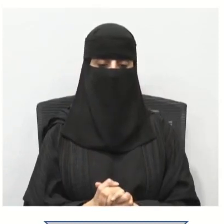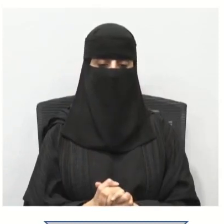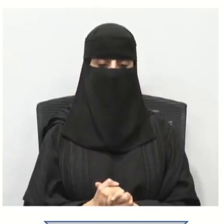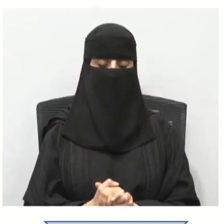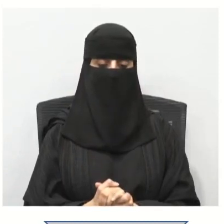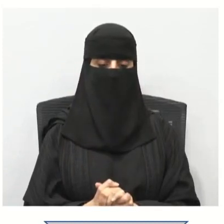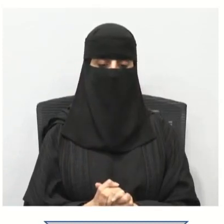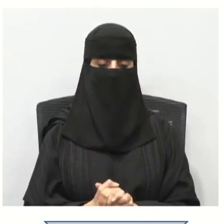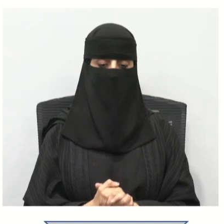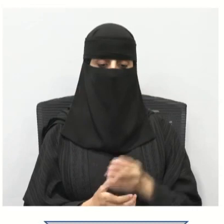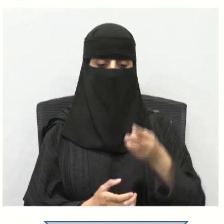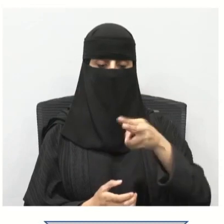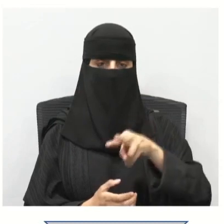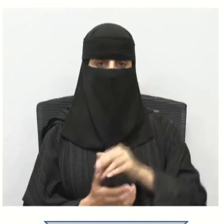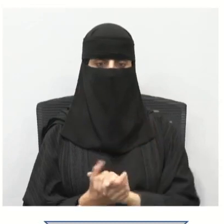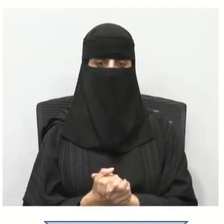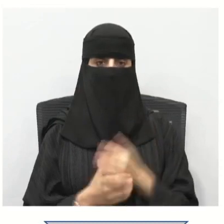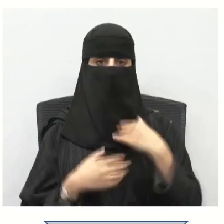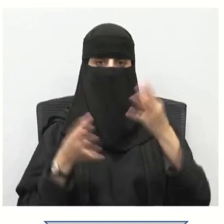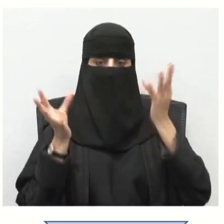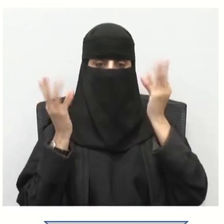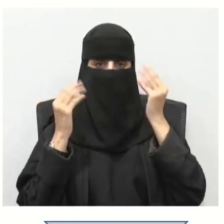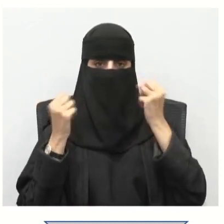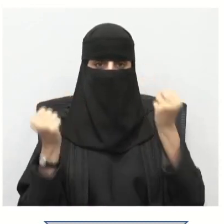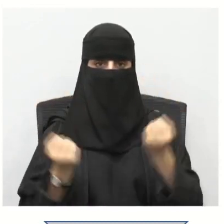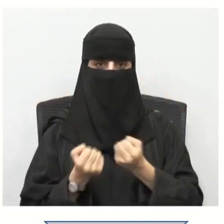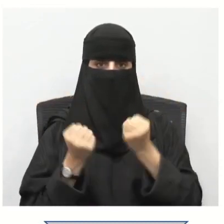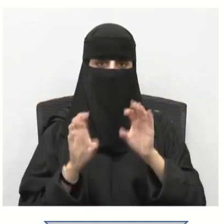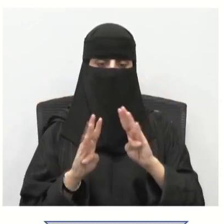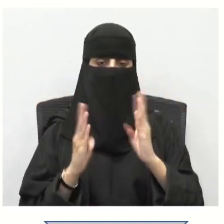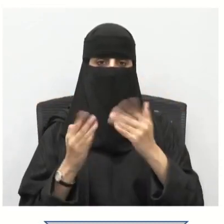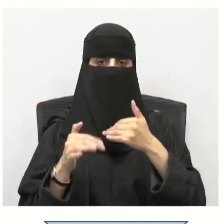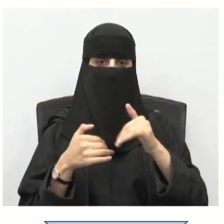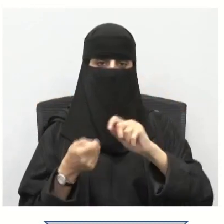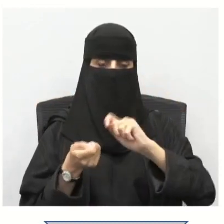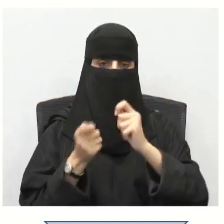تطير اعيد ساتعلم كيف اجعلها